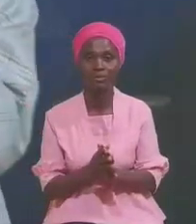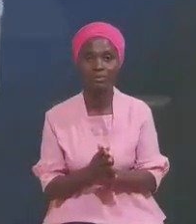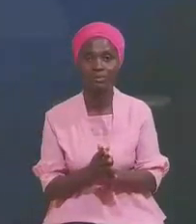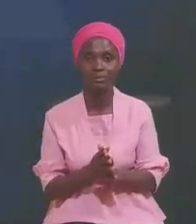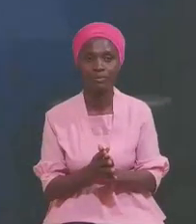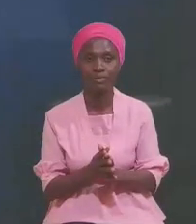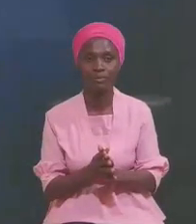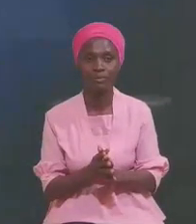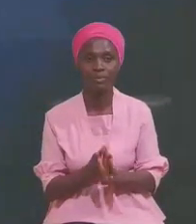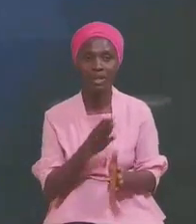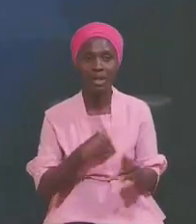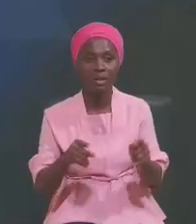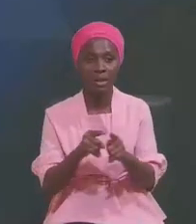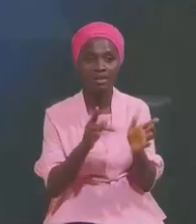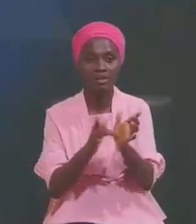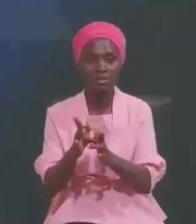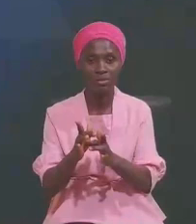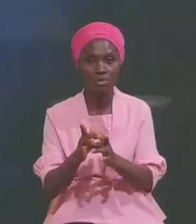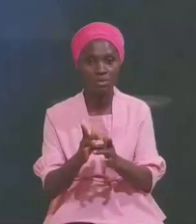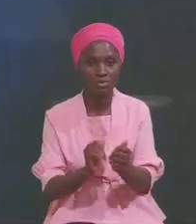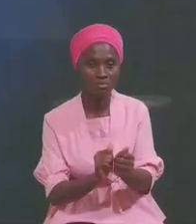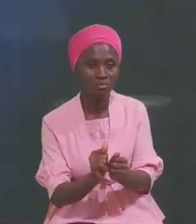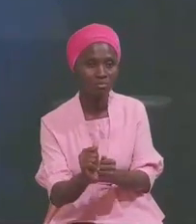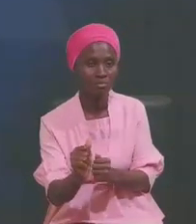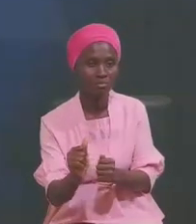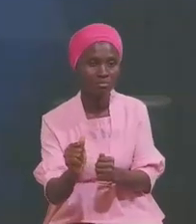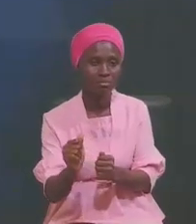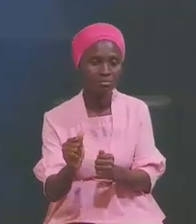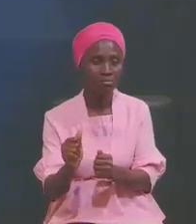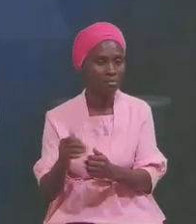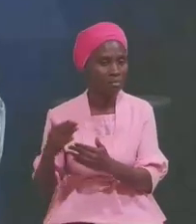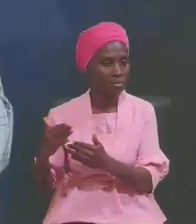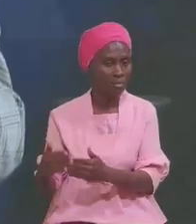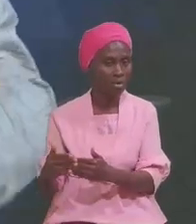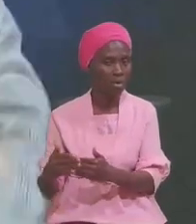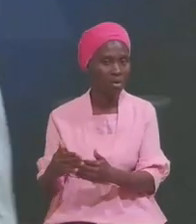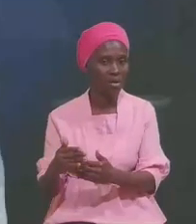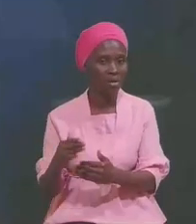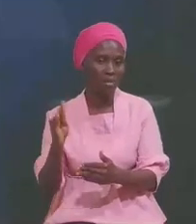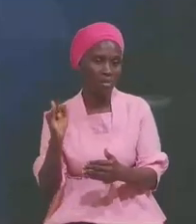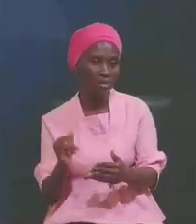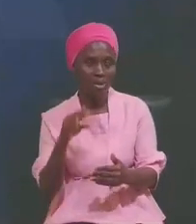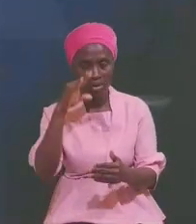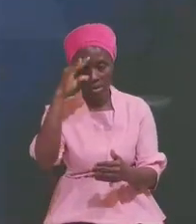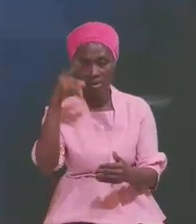Jésus vit en passant un homme aveugle de naissance.